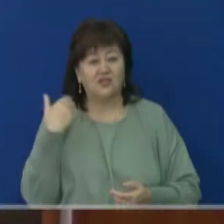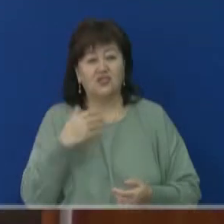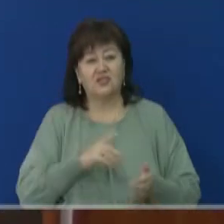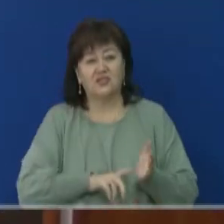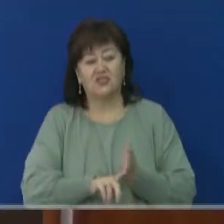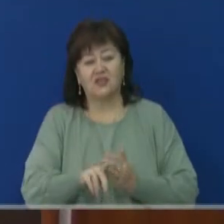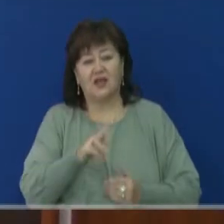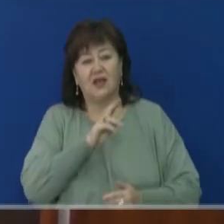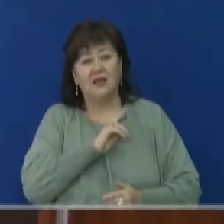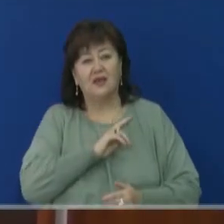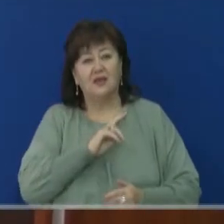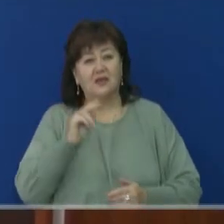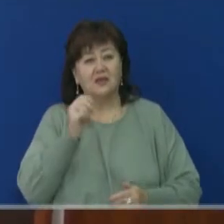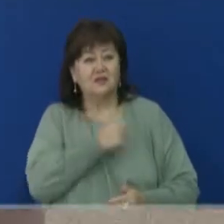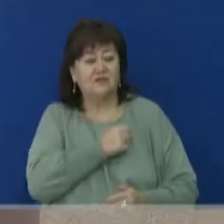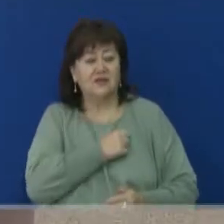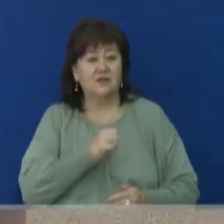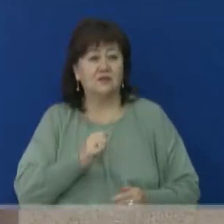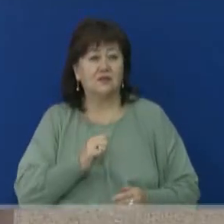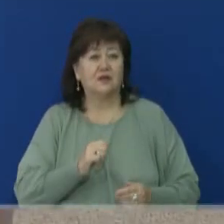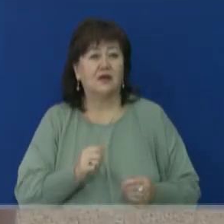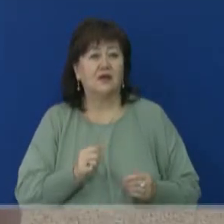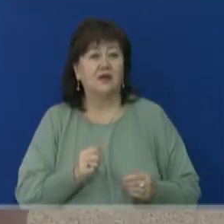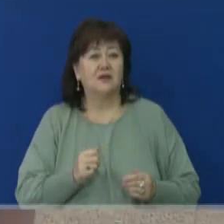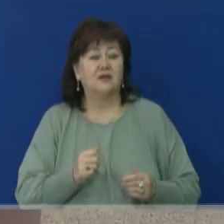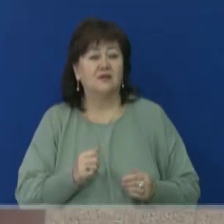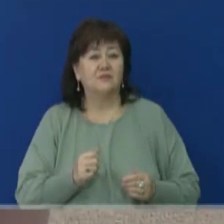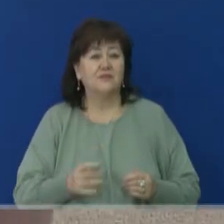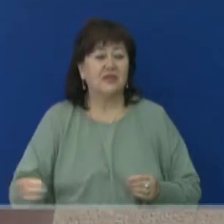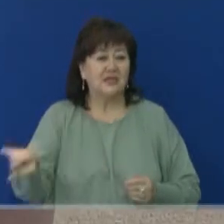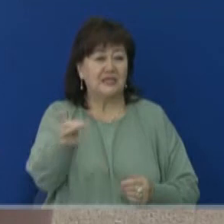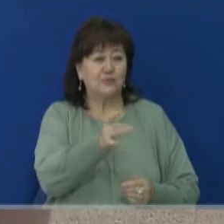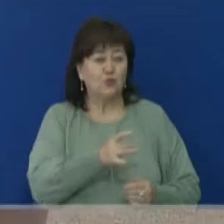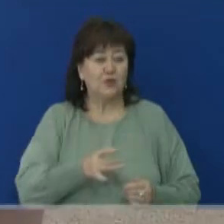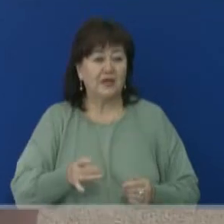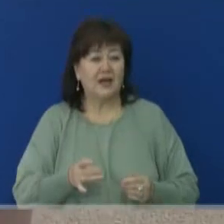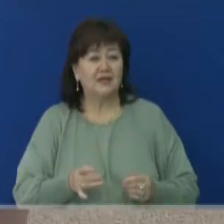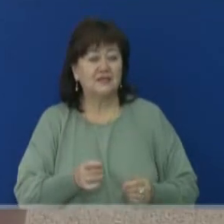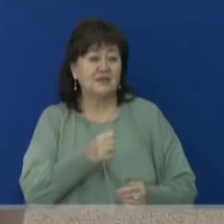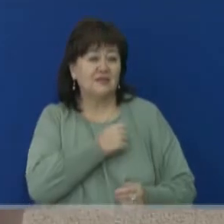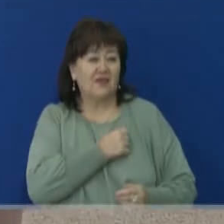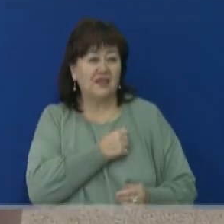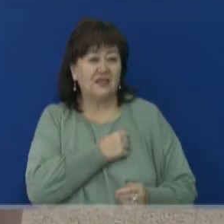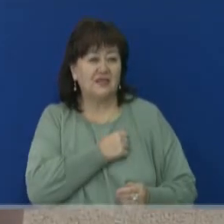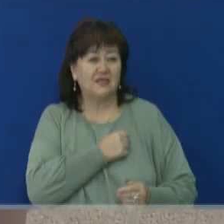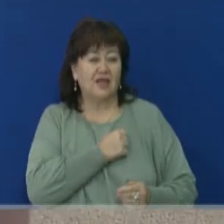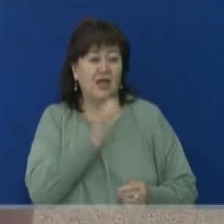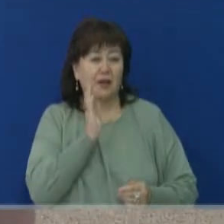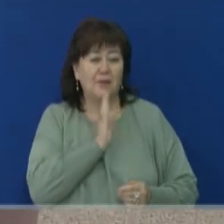үшін демалыс орталығының орны бөлек болмақ. Республикалық сарбаздар аналары қоғамының негізгі мақсаты